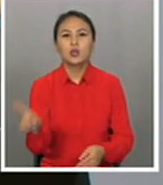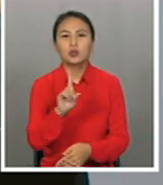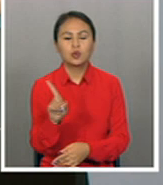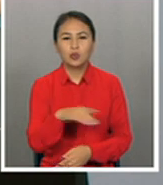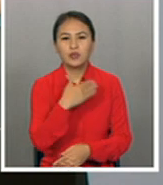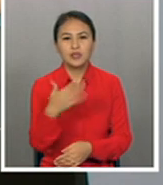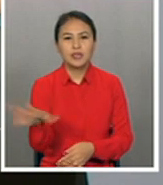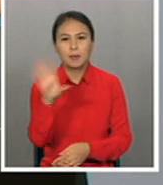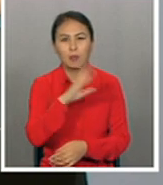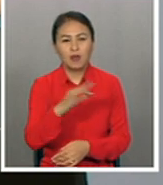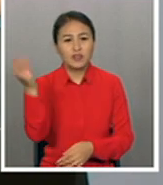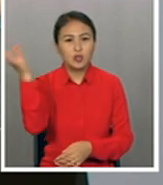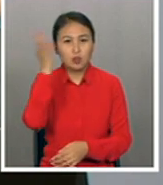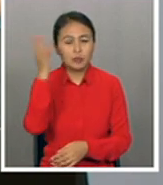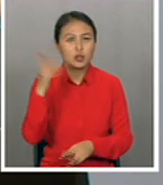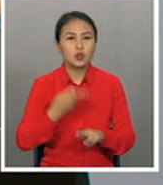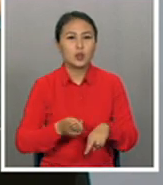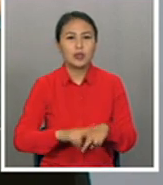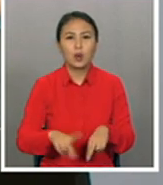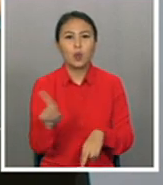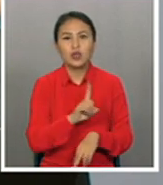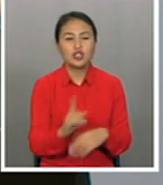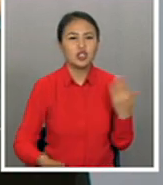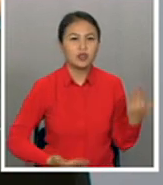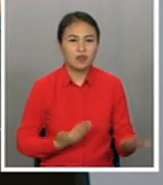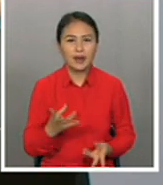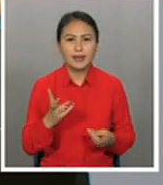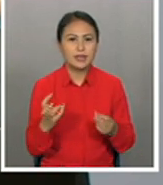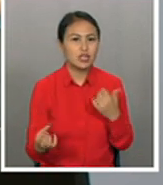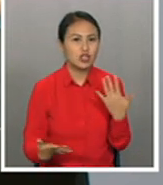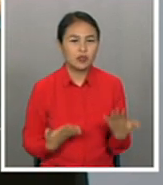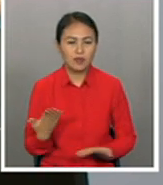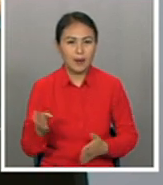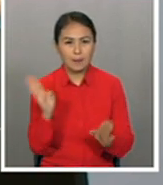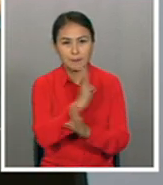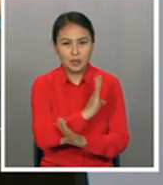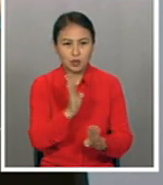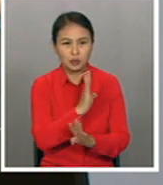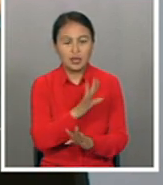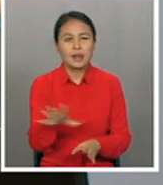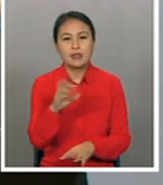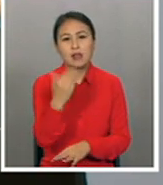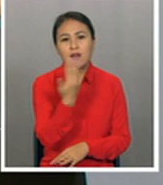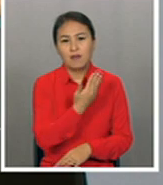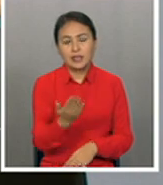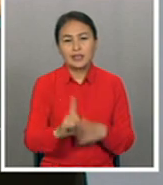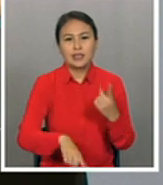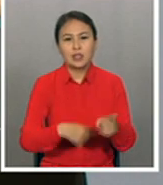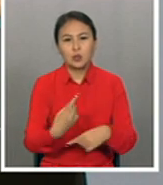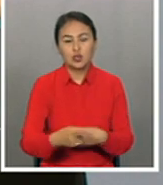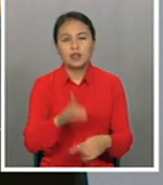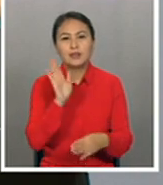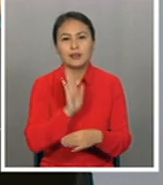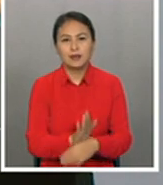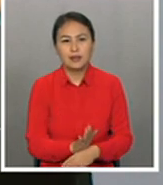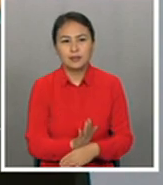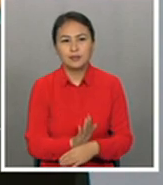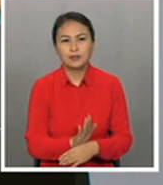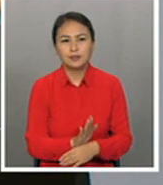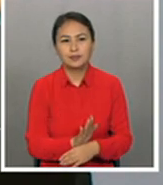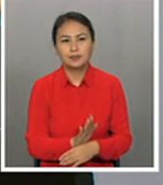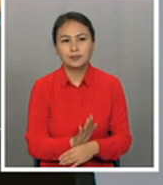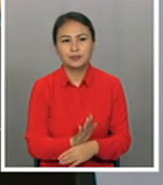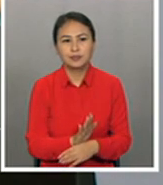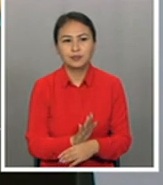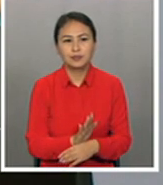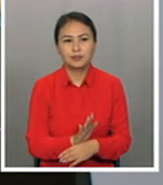раз мы с вами вспомнили, что такое живая и что такое неживая природа, для вас следующее задание.